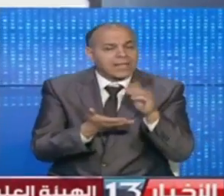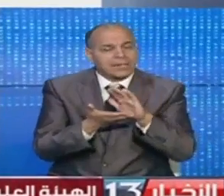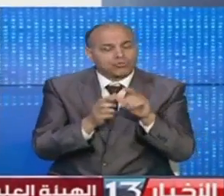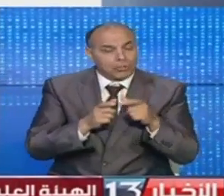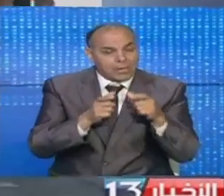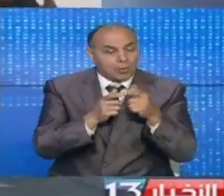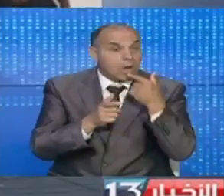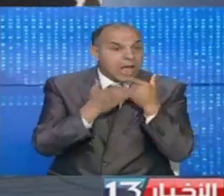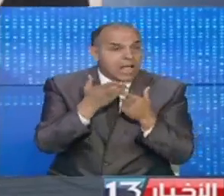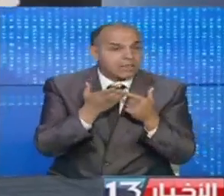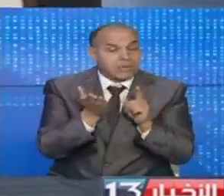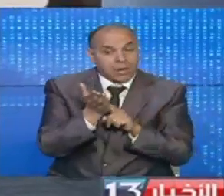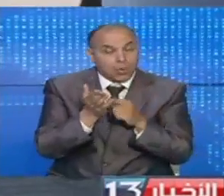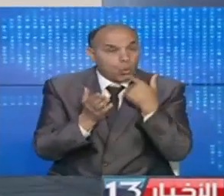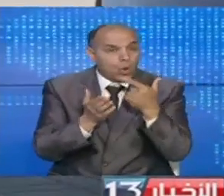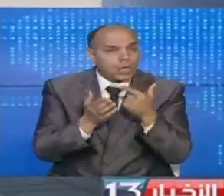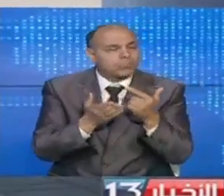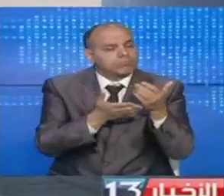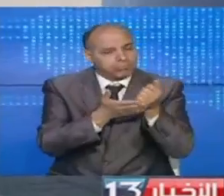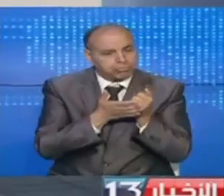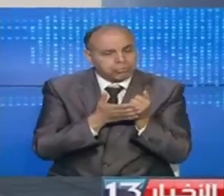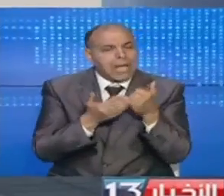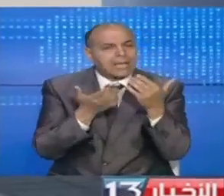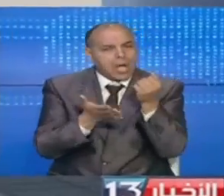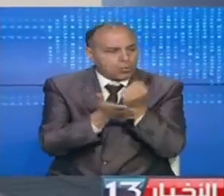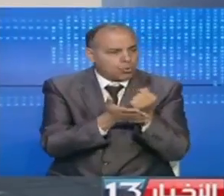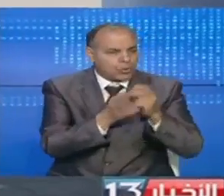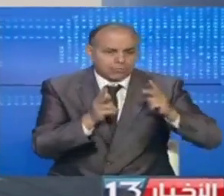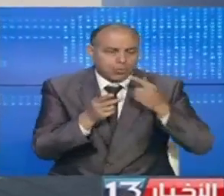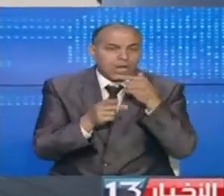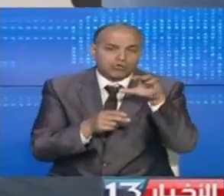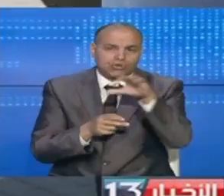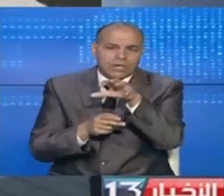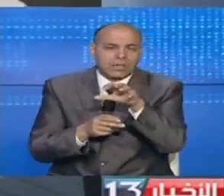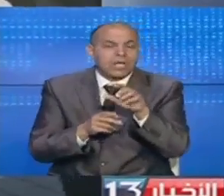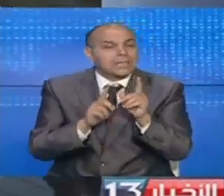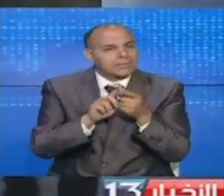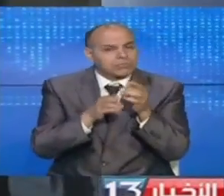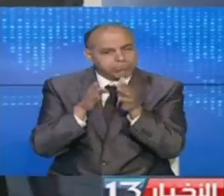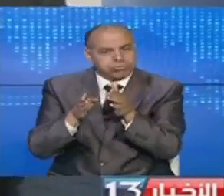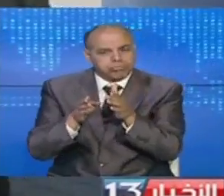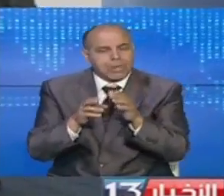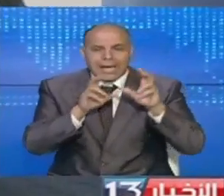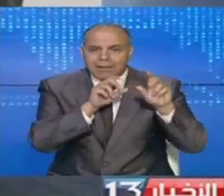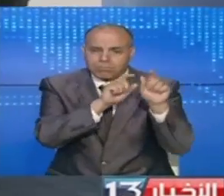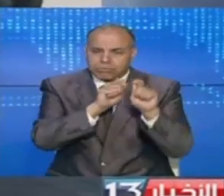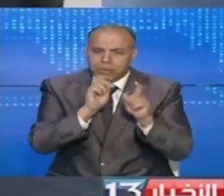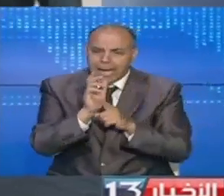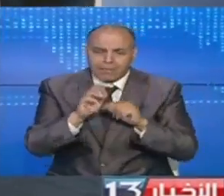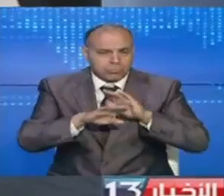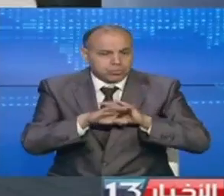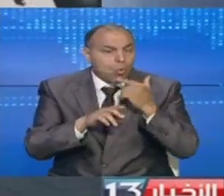أنه من بين المعايير التي تم الاستناد إليها لمنح التراخيص الجهة والتخصص وإعلام القرب واحترام